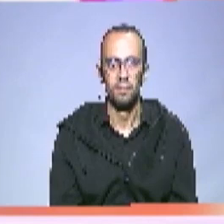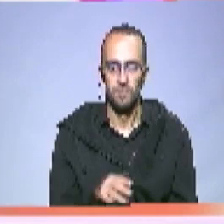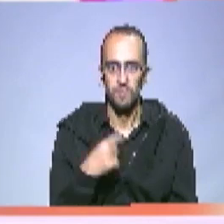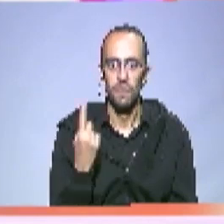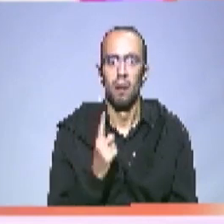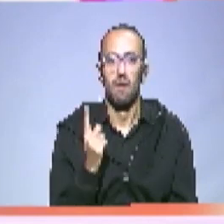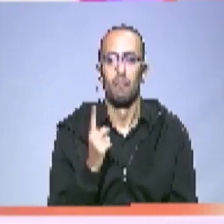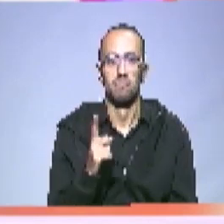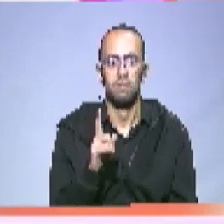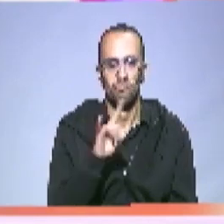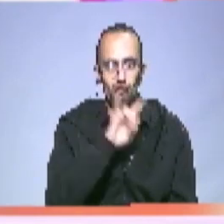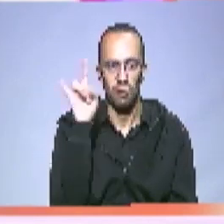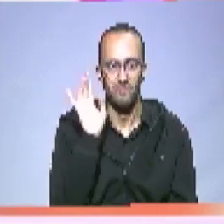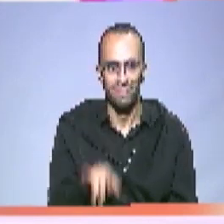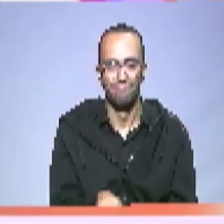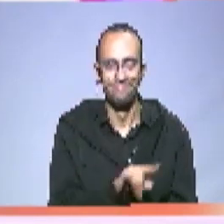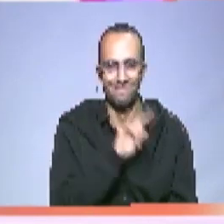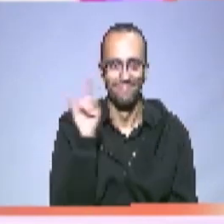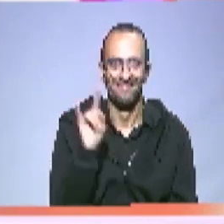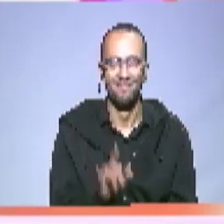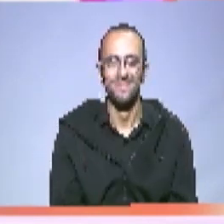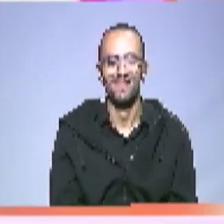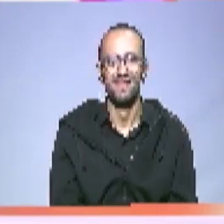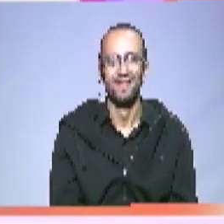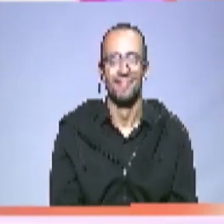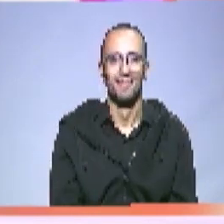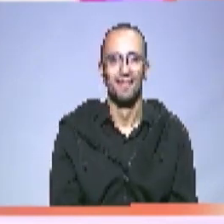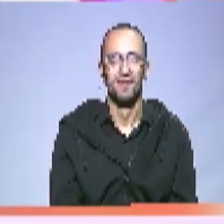الخلاط الملبوس ده عشان نعمل